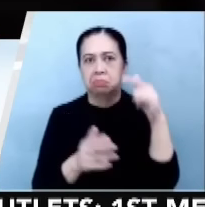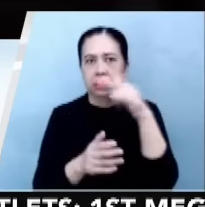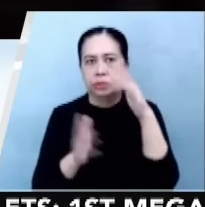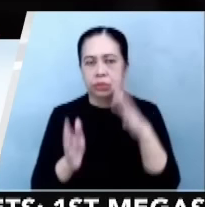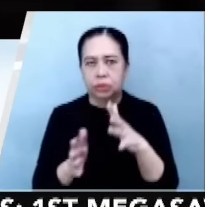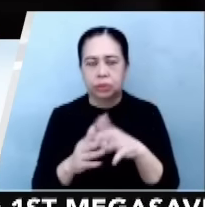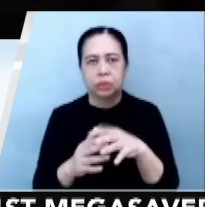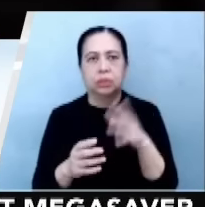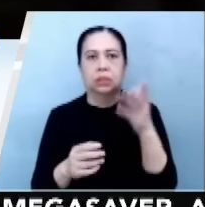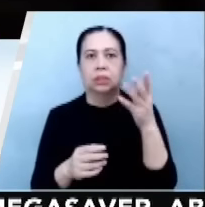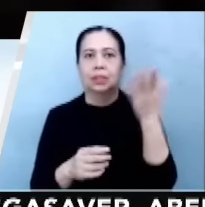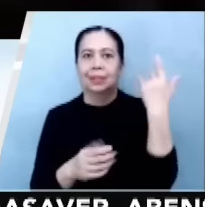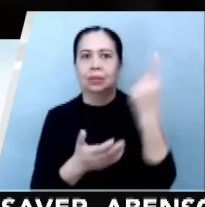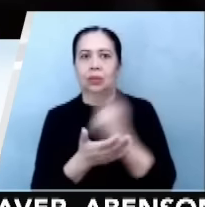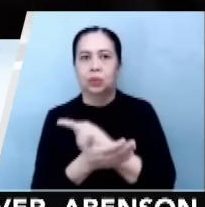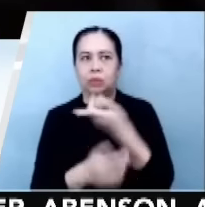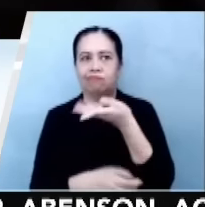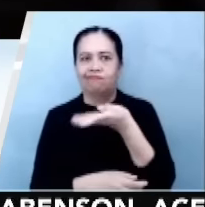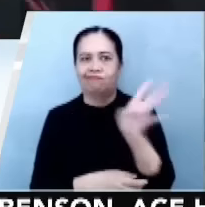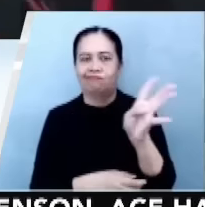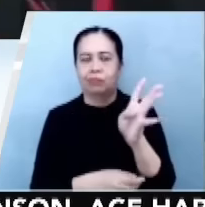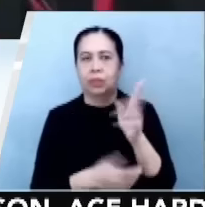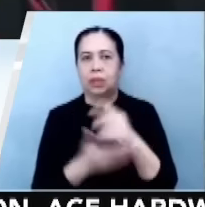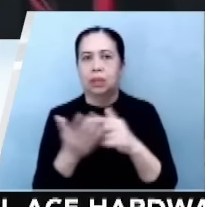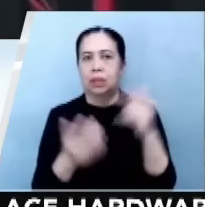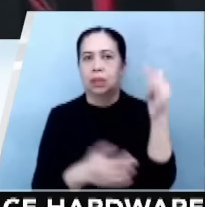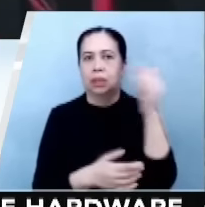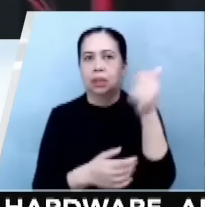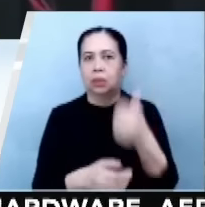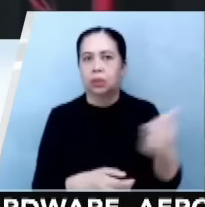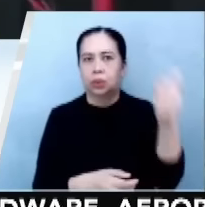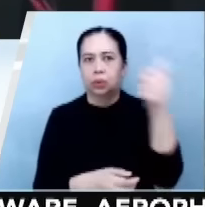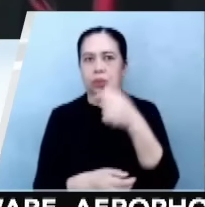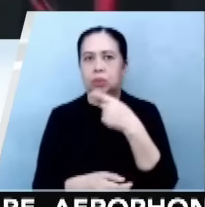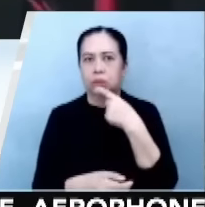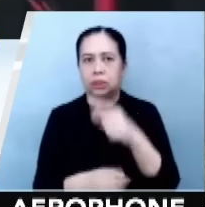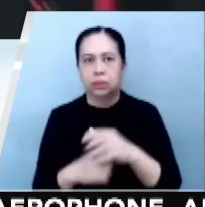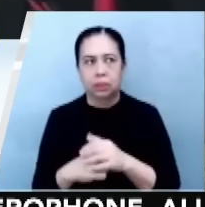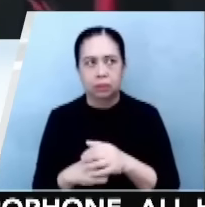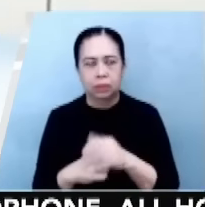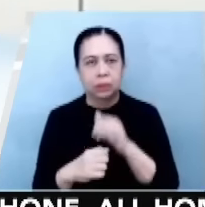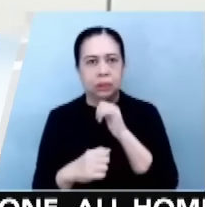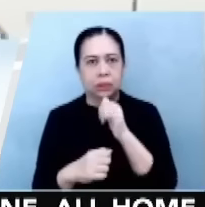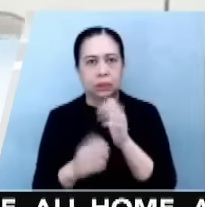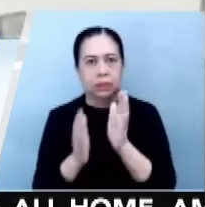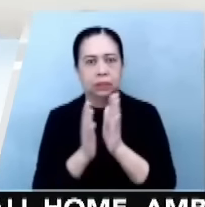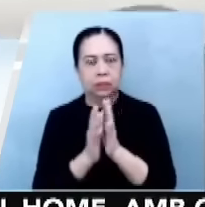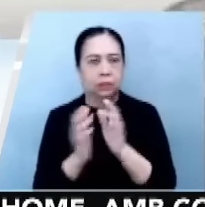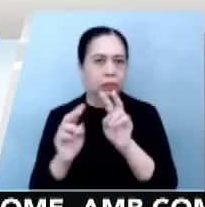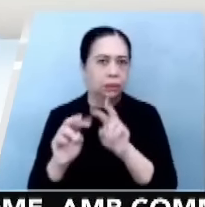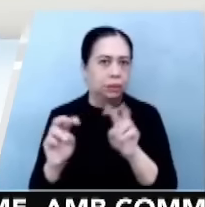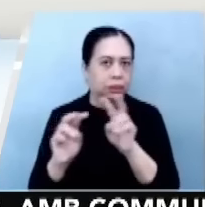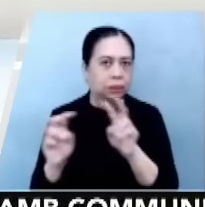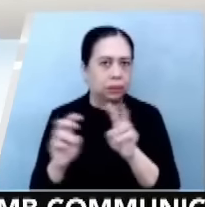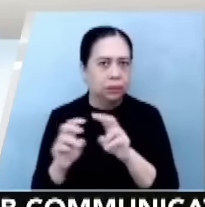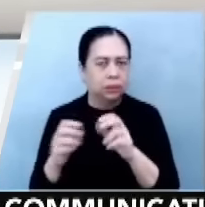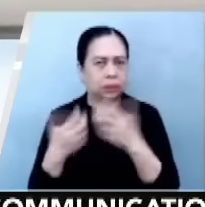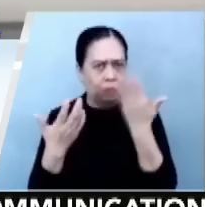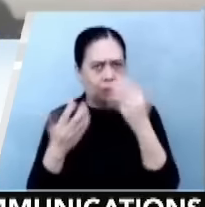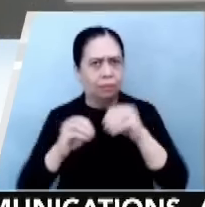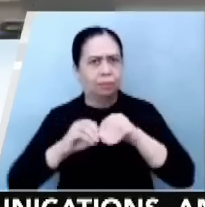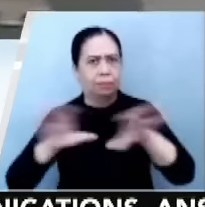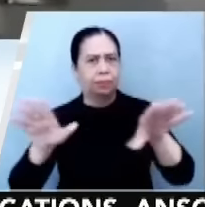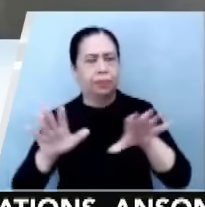ng bise ang mga opisyal ng paliparan at sinabing ni hindi man lang daw nito iniimbestigahan ang pagsasapubliko ng